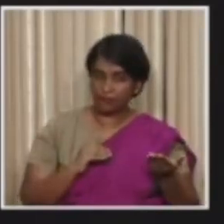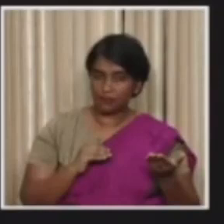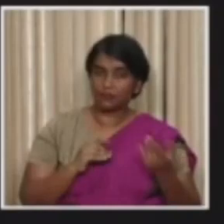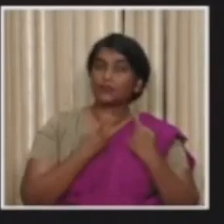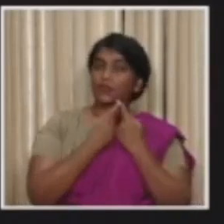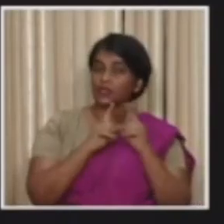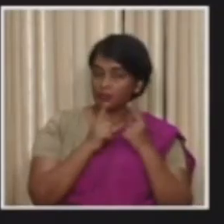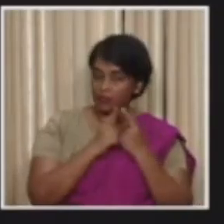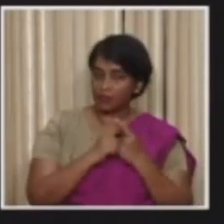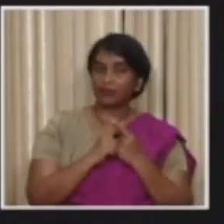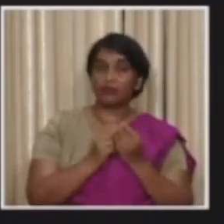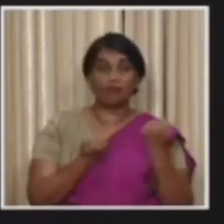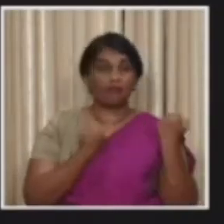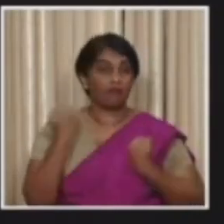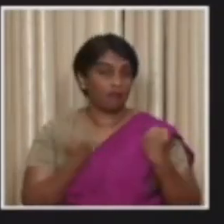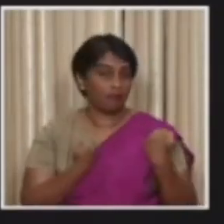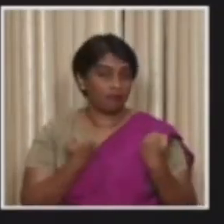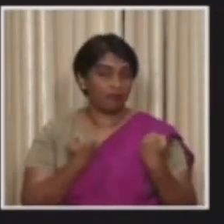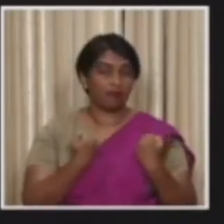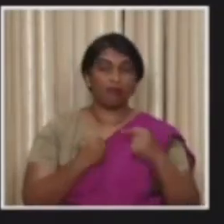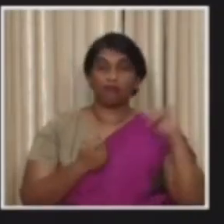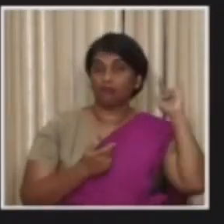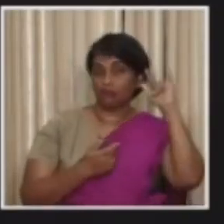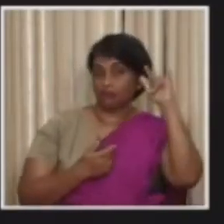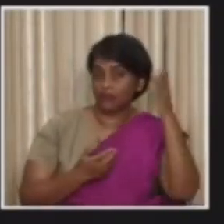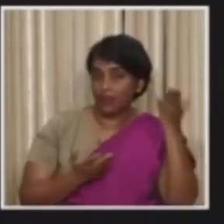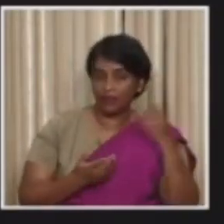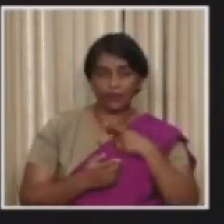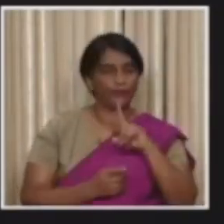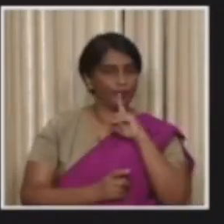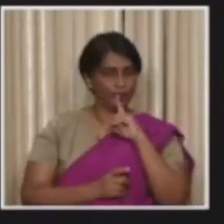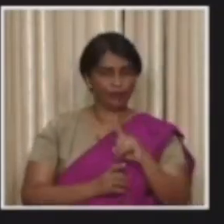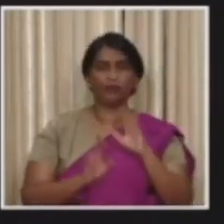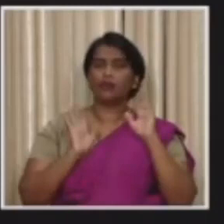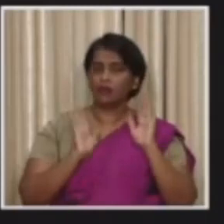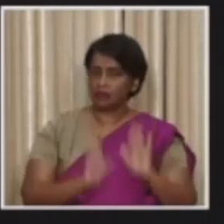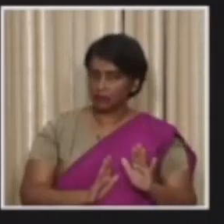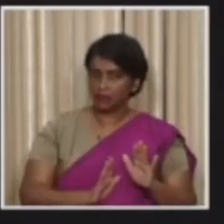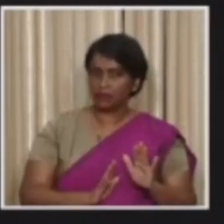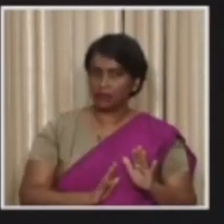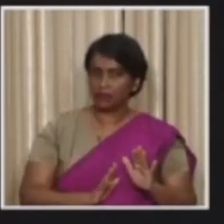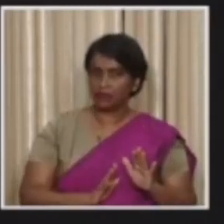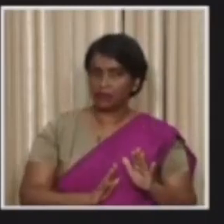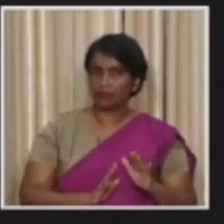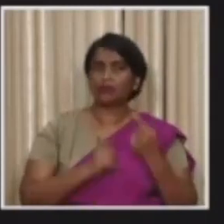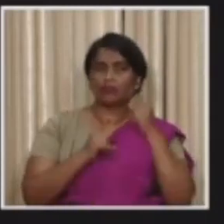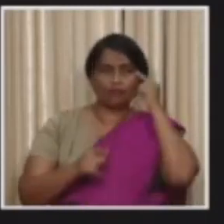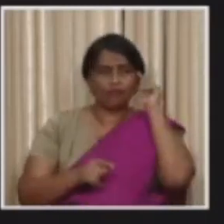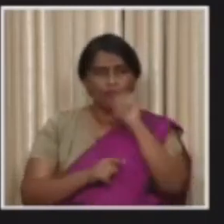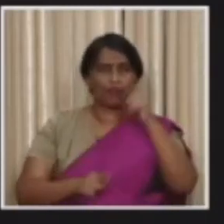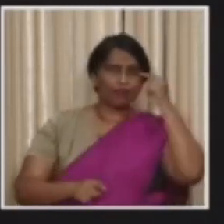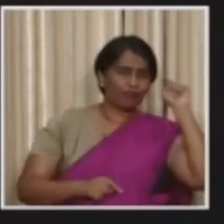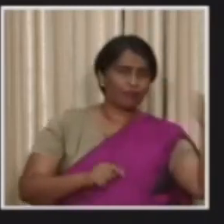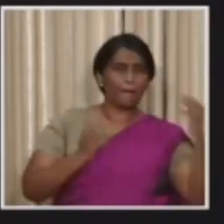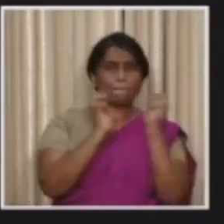විවිධ කාර් වර්ග ආසියානා තියෙනවා කියලා කිව්වා. නමුත් මේක එකිනෙකාට මඩ ගැසීම